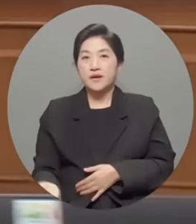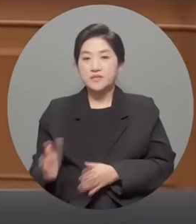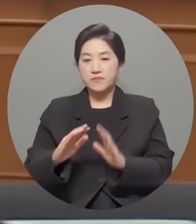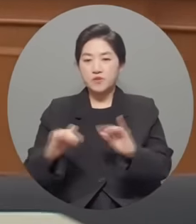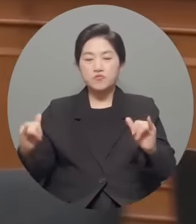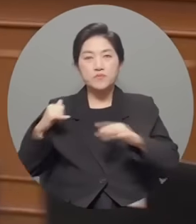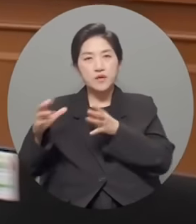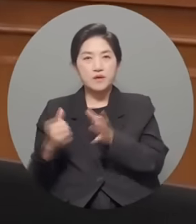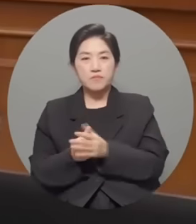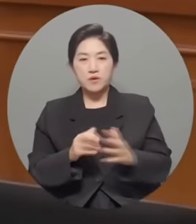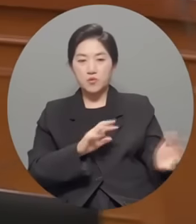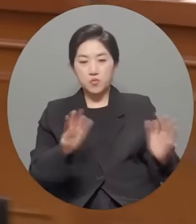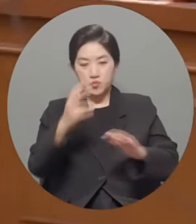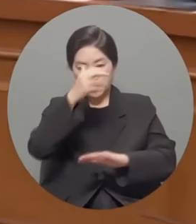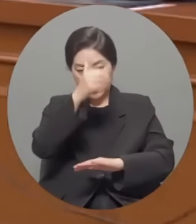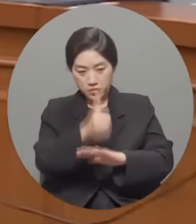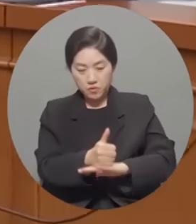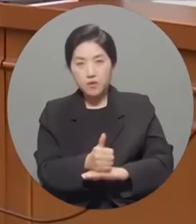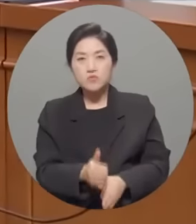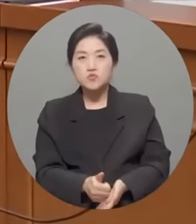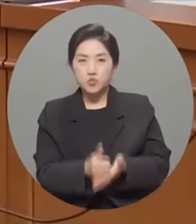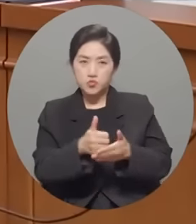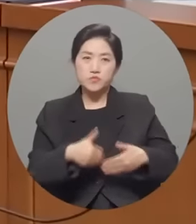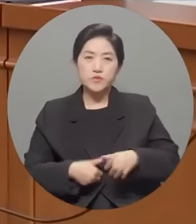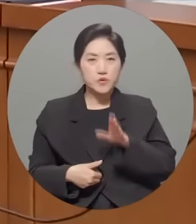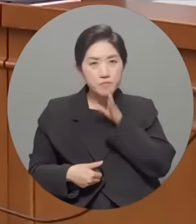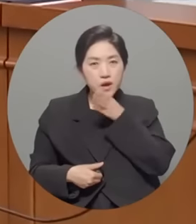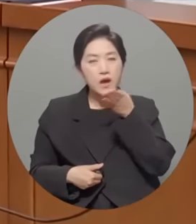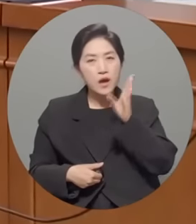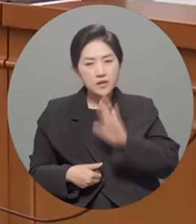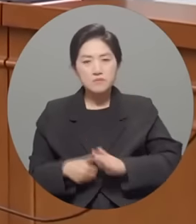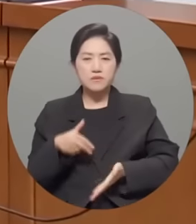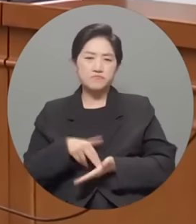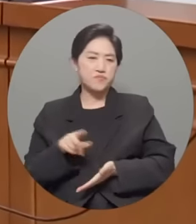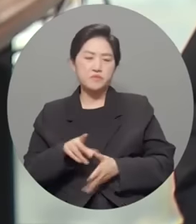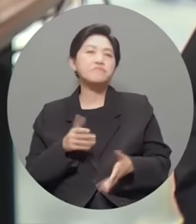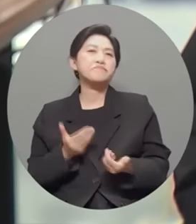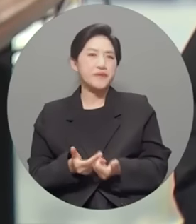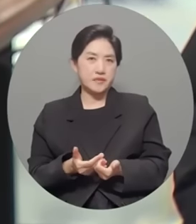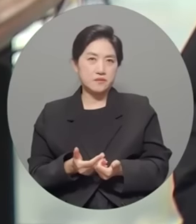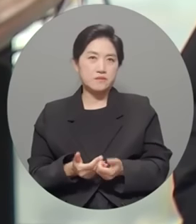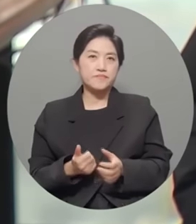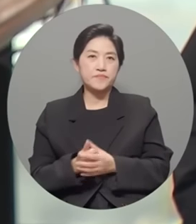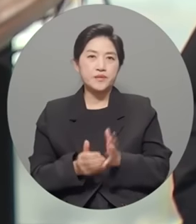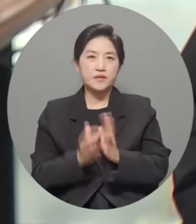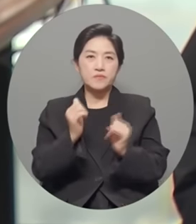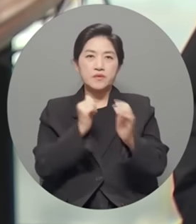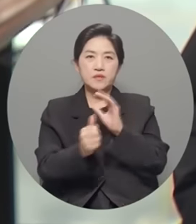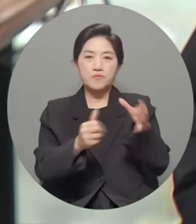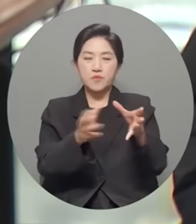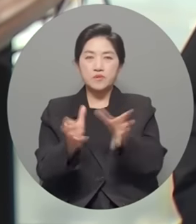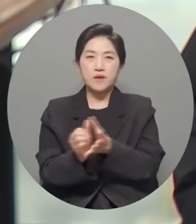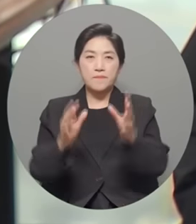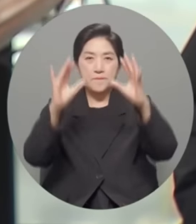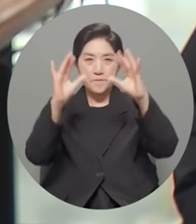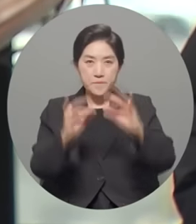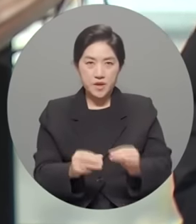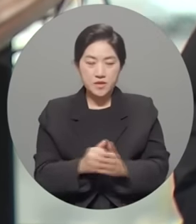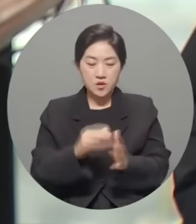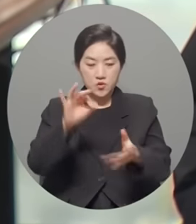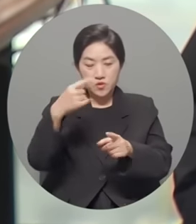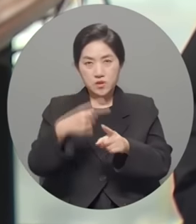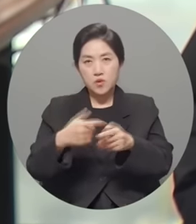국민의힘은 공론조사 결과를 존중해야 한다면서도 반대 입장을 나타냈습니다. 시민대표단이 많이 찬성한